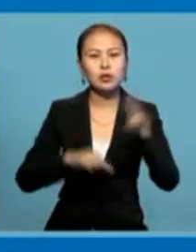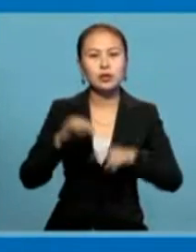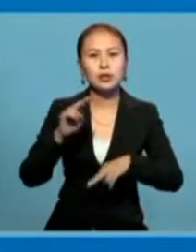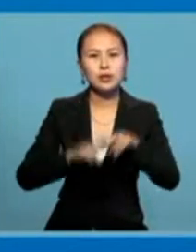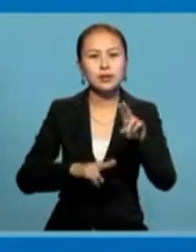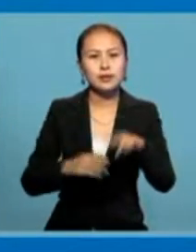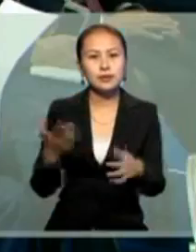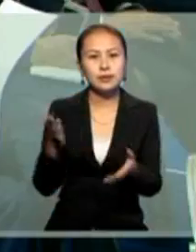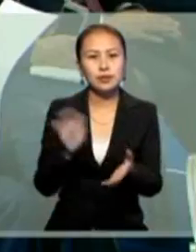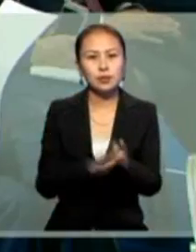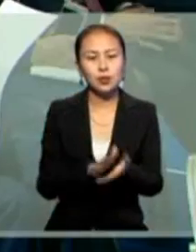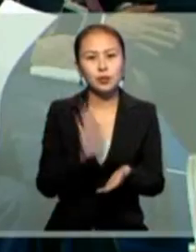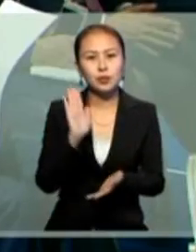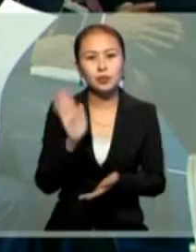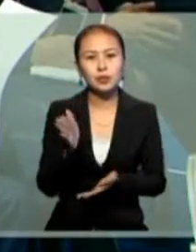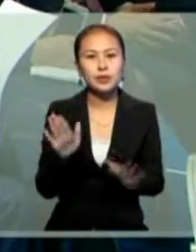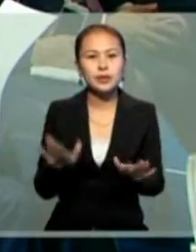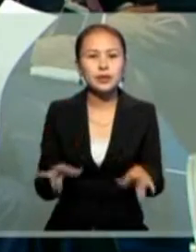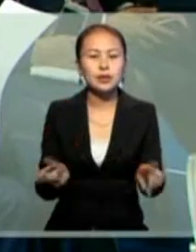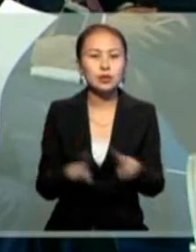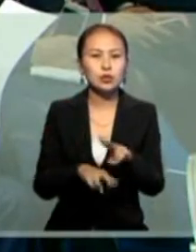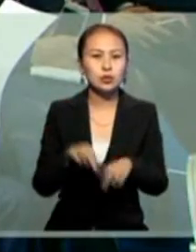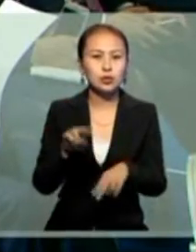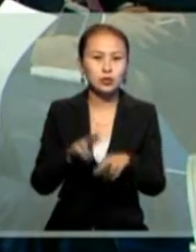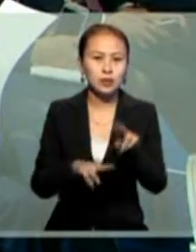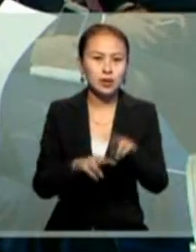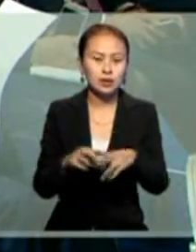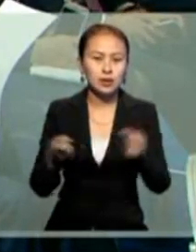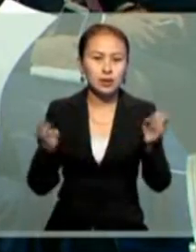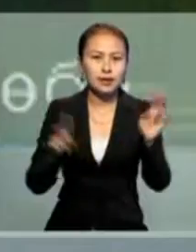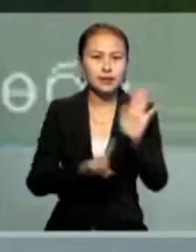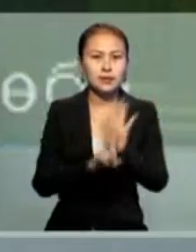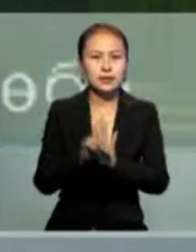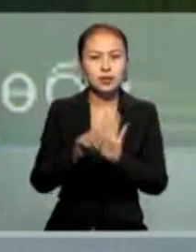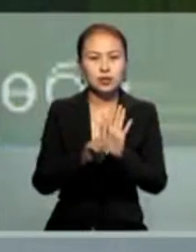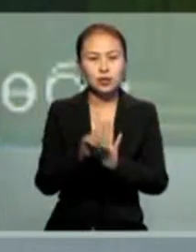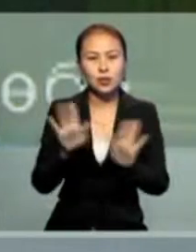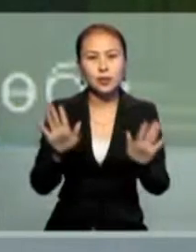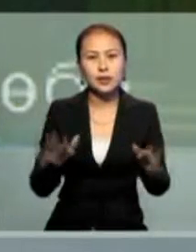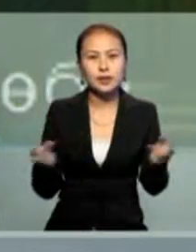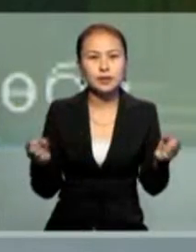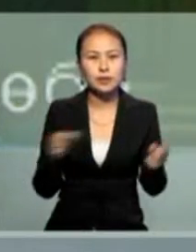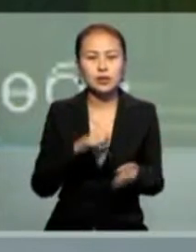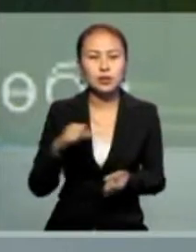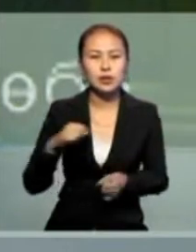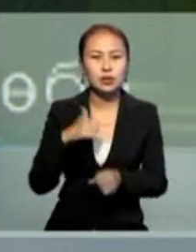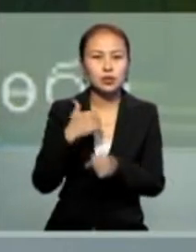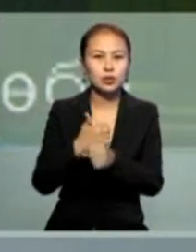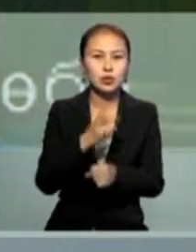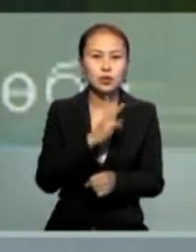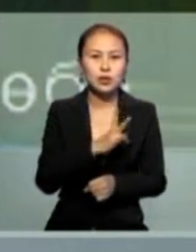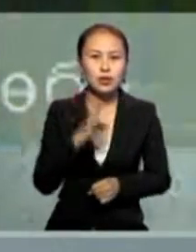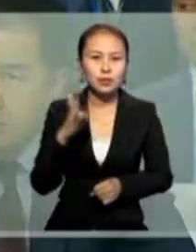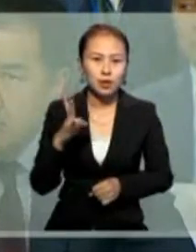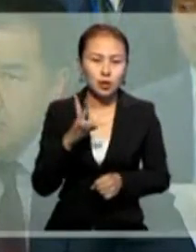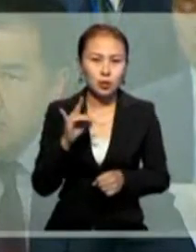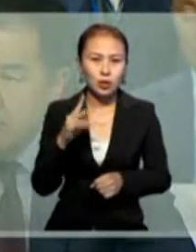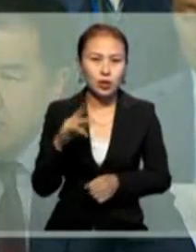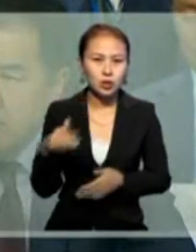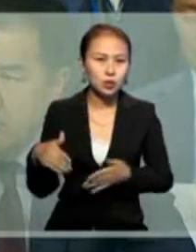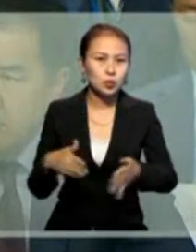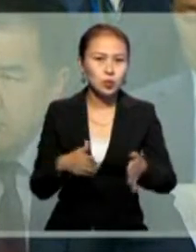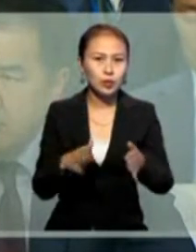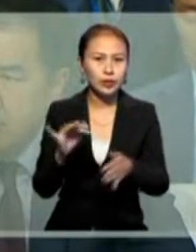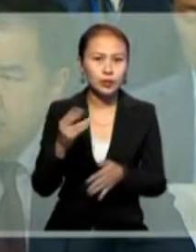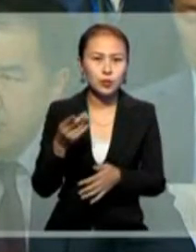жатқан құрылыстар таныстырылады. Сондай-ақ инфрақұрылымдық нысандар құрылысының басталуына арналған шаралар өтеді. Бұл ретте елбасы Нұрсұлтан